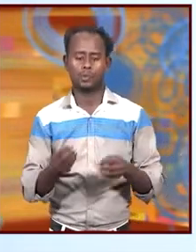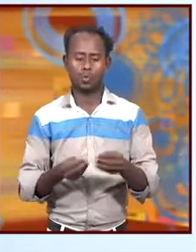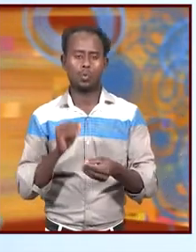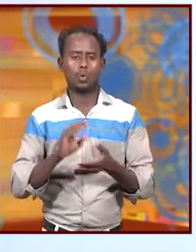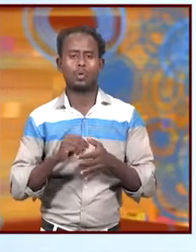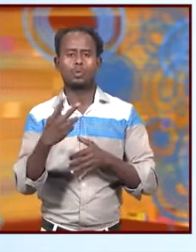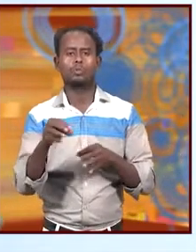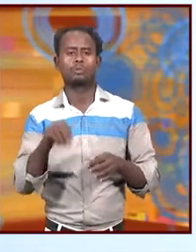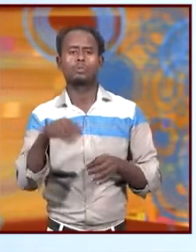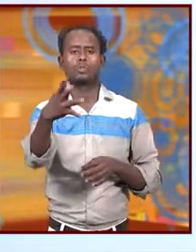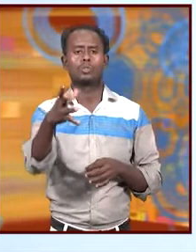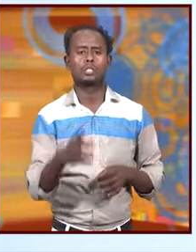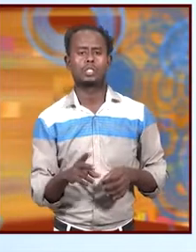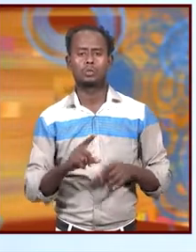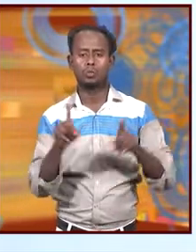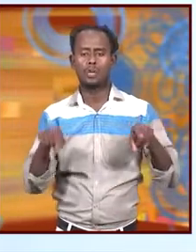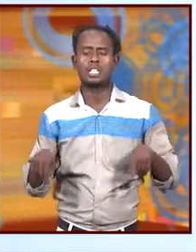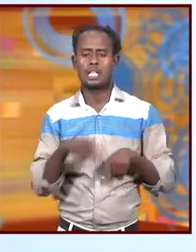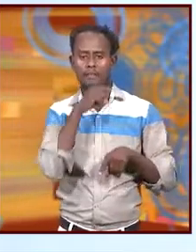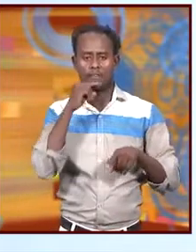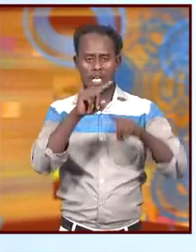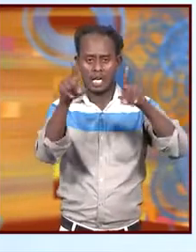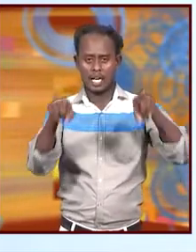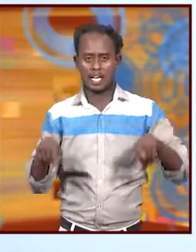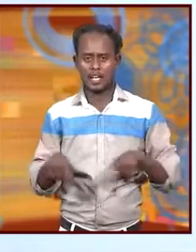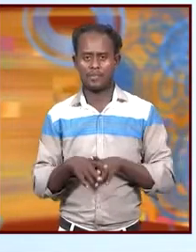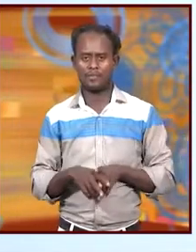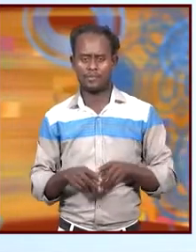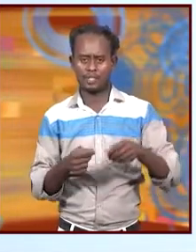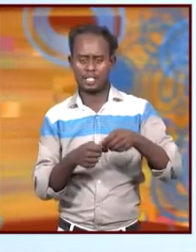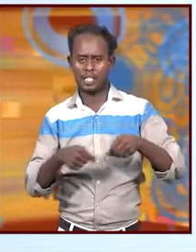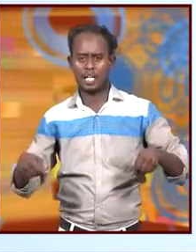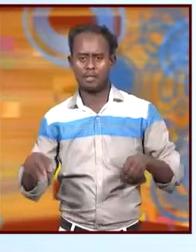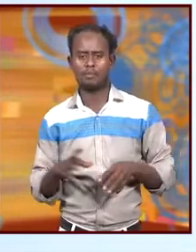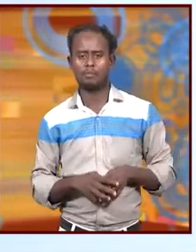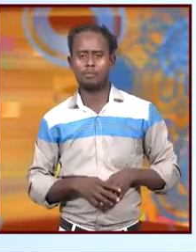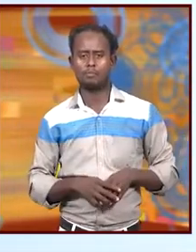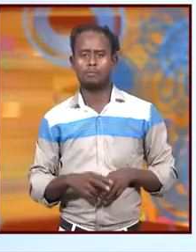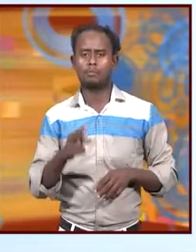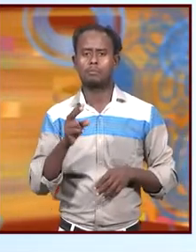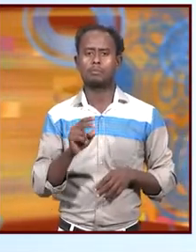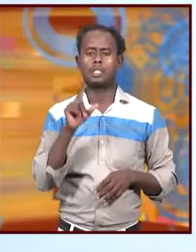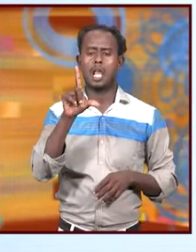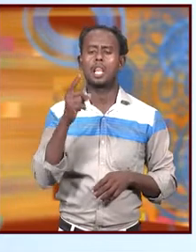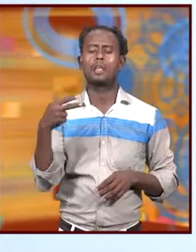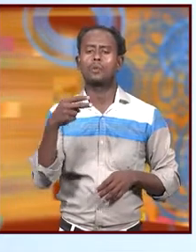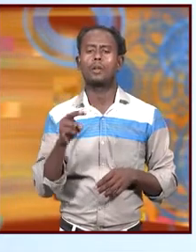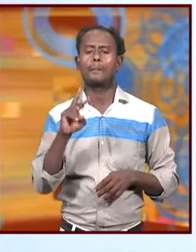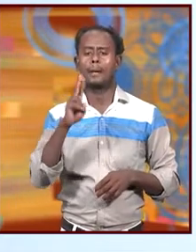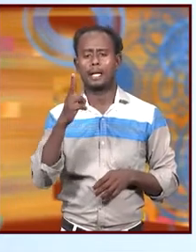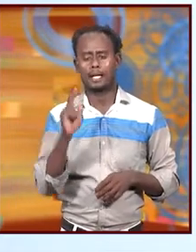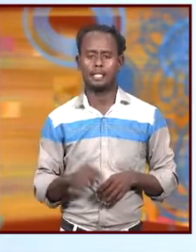கொடுக்கப்பட்ட உருவம் செவ்வகம். இந்த செவ்வகத்தில் நீளமானது 12